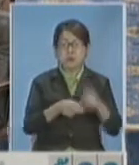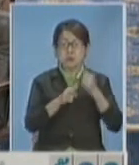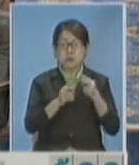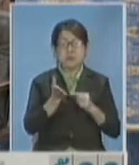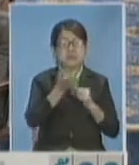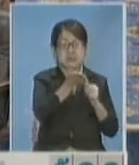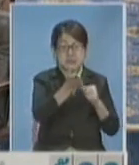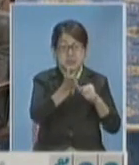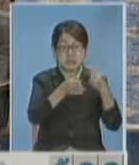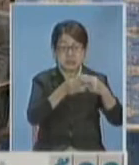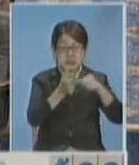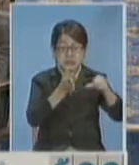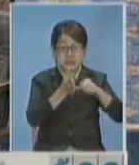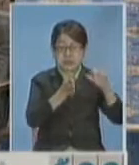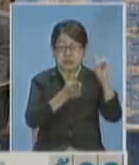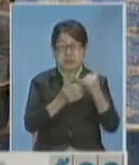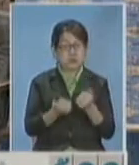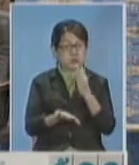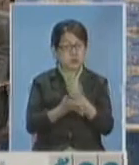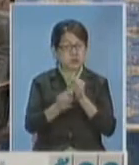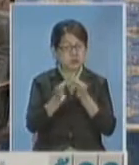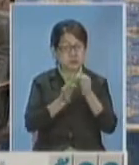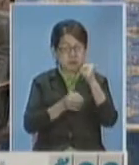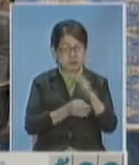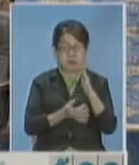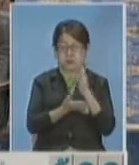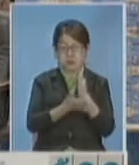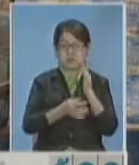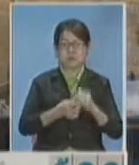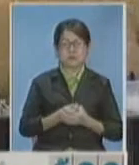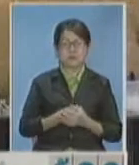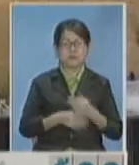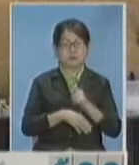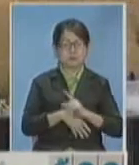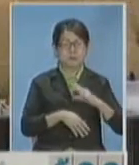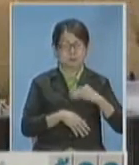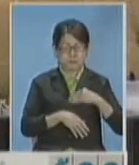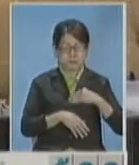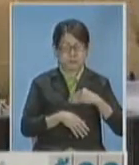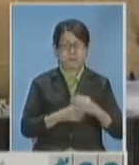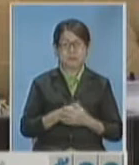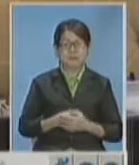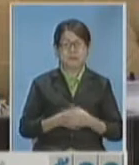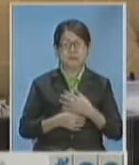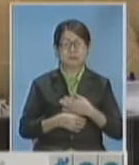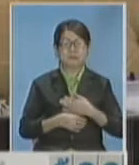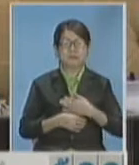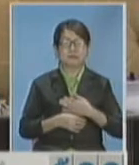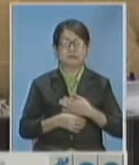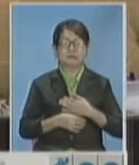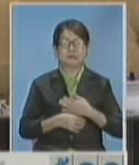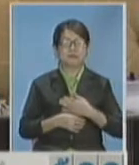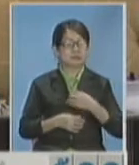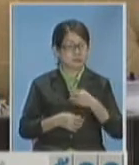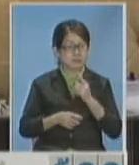อนอย่างที่ท่านประธานว่าเนี่ยต้องยุติการอภิปรายในประเด็นนี้ทันทีครับ ครับงั้นผมคงเป็นอื่นไม่ได้นะครับก็ต้